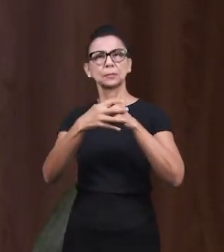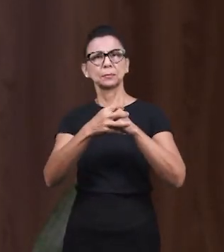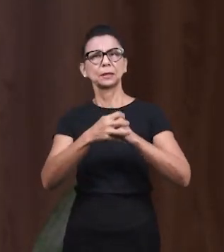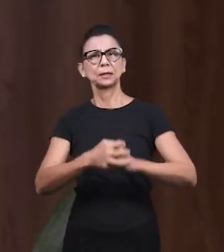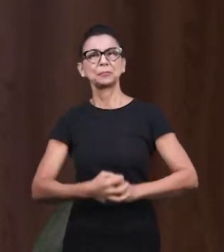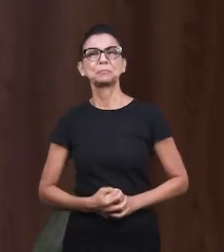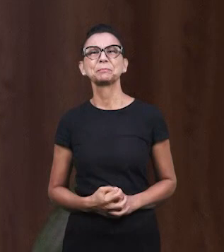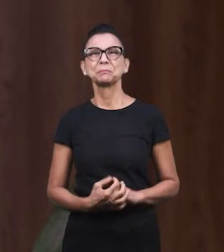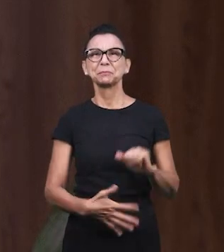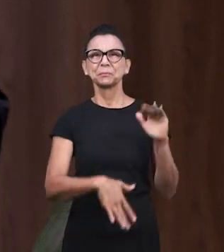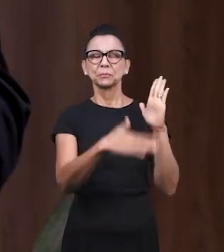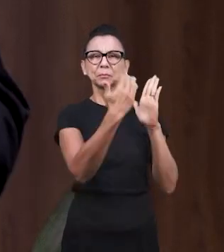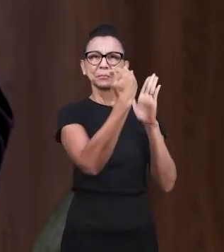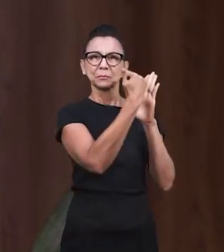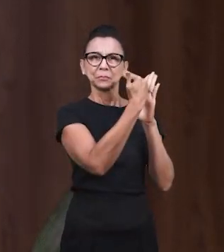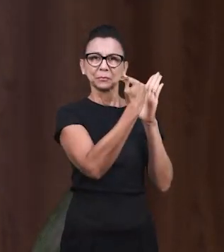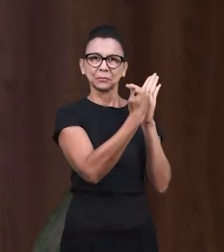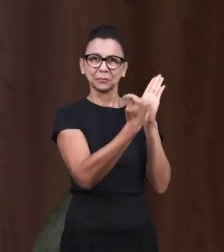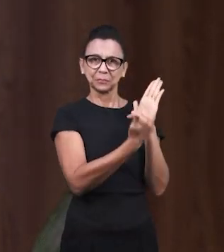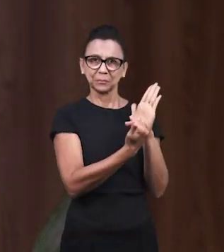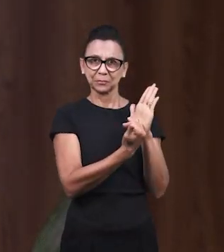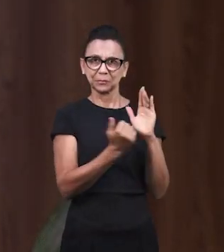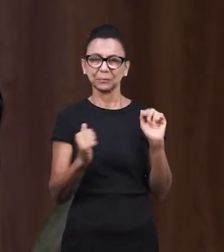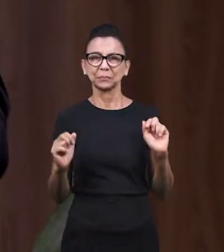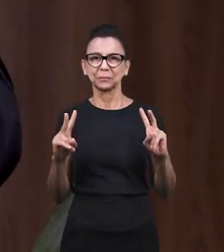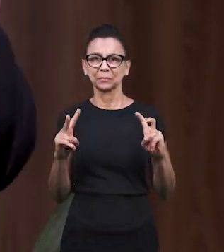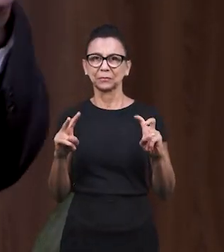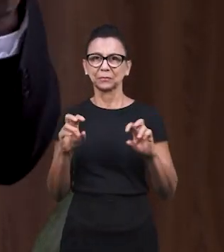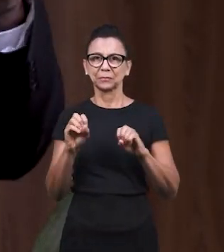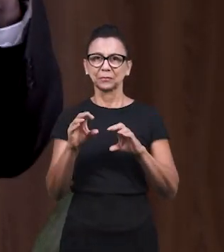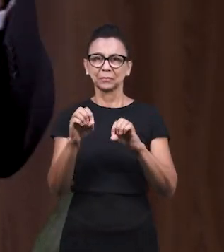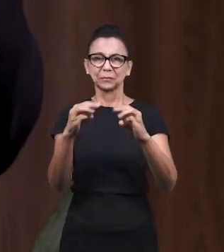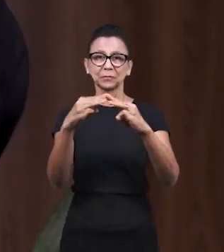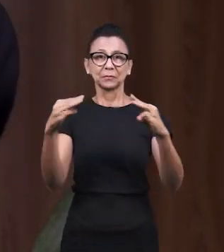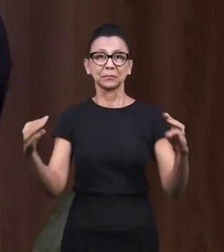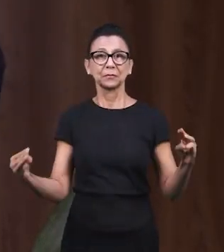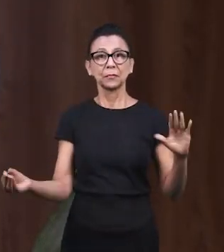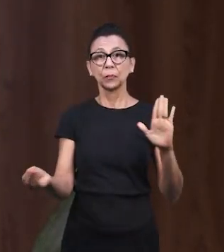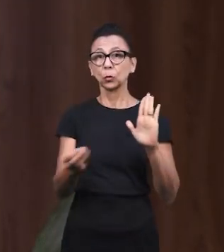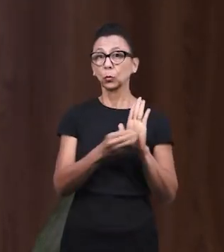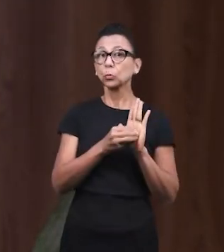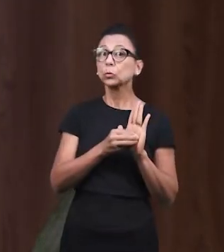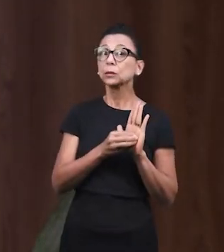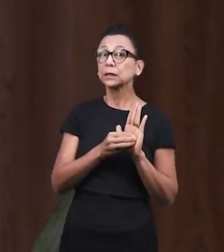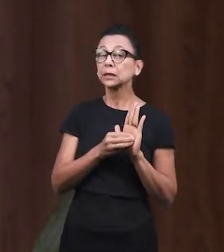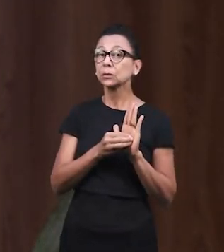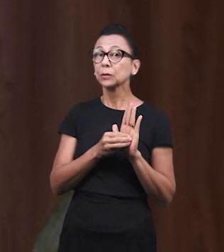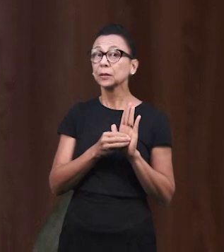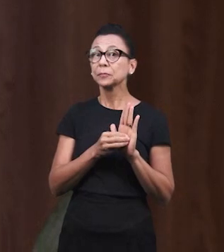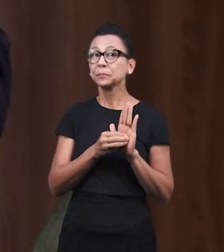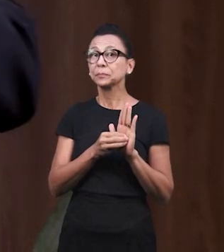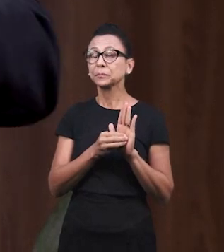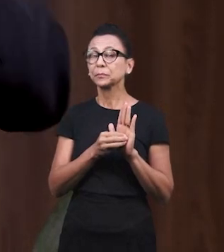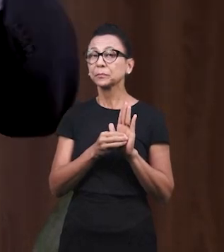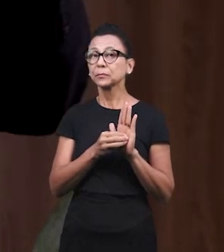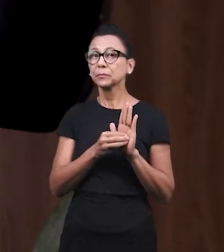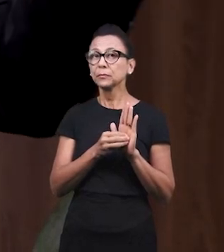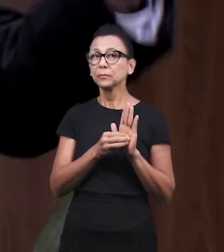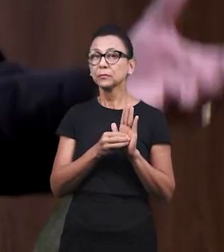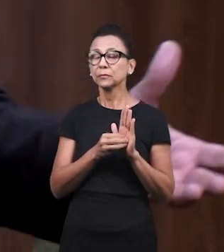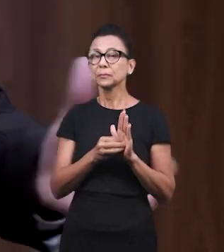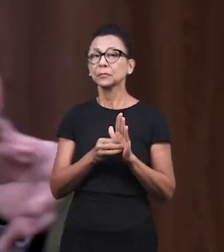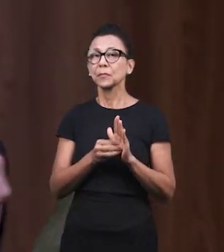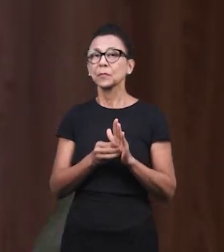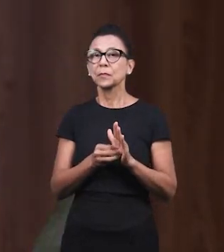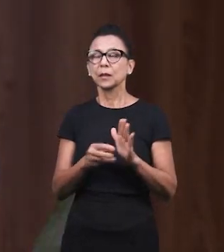Ce volet, les Sons du Manaïm, a son contenu produit à partir de l'école biblique de l'Église chrétienne